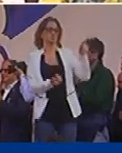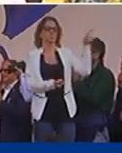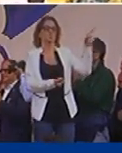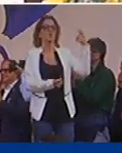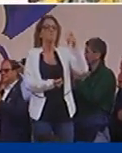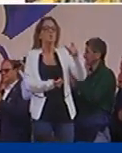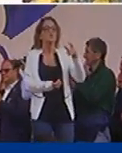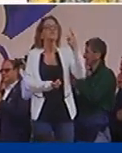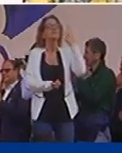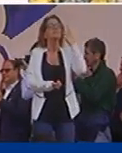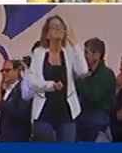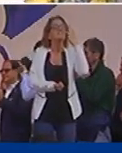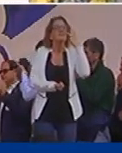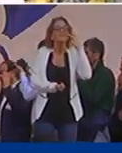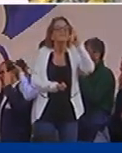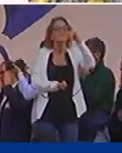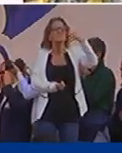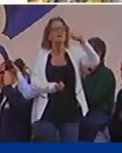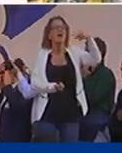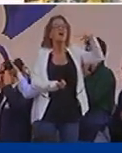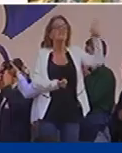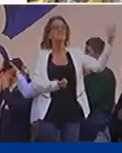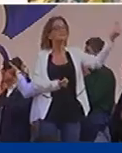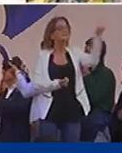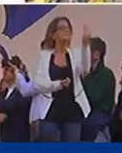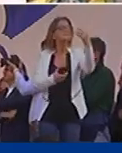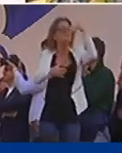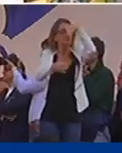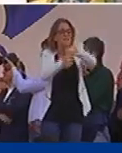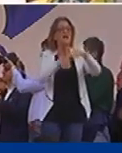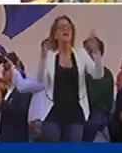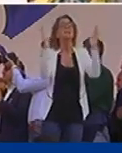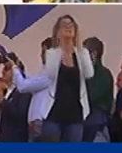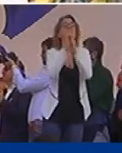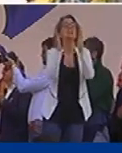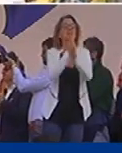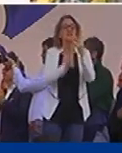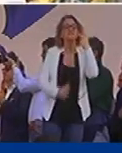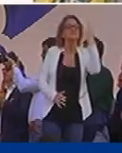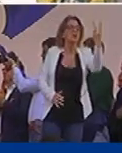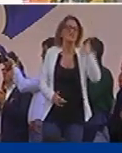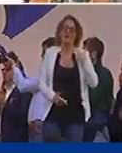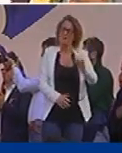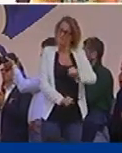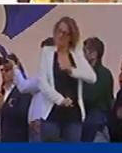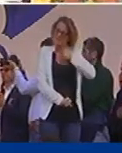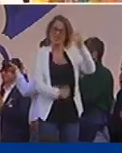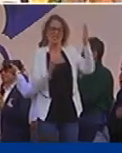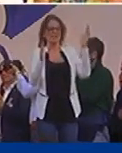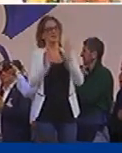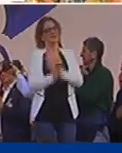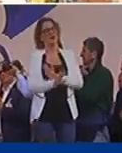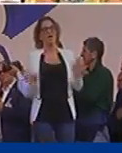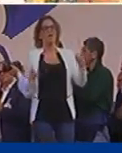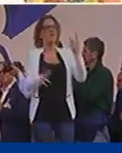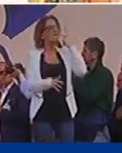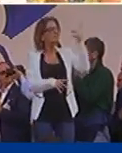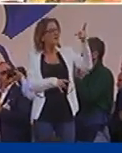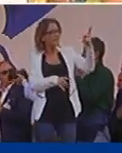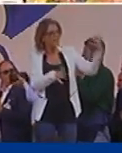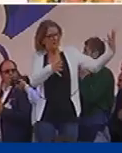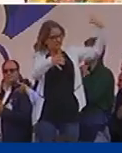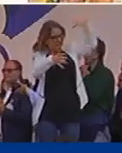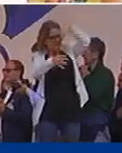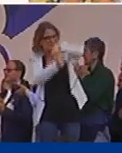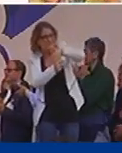vedere un imam in chiesa mi fa pena. Vedere il tuo invasore in